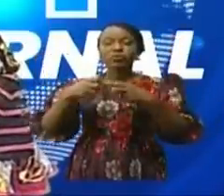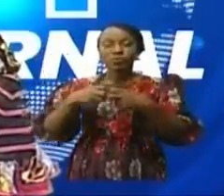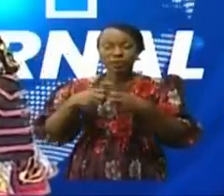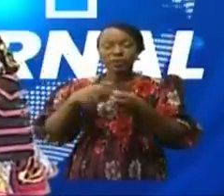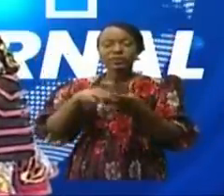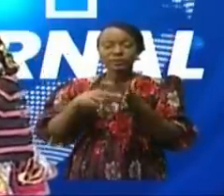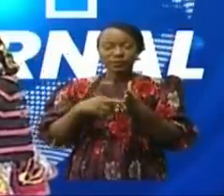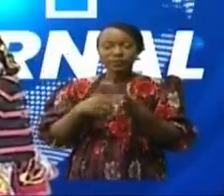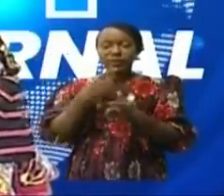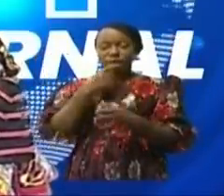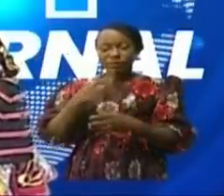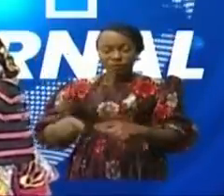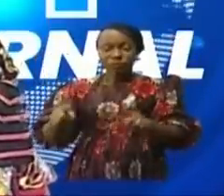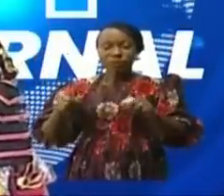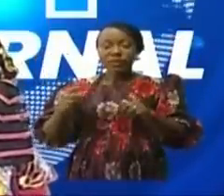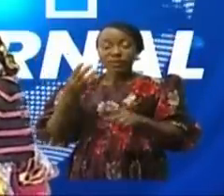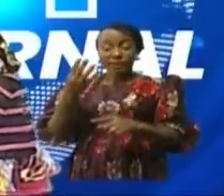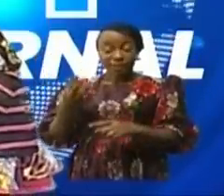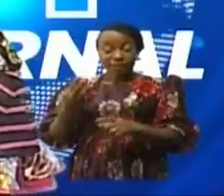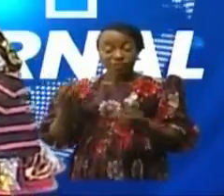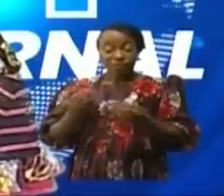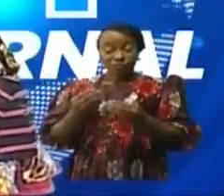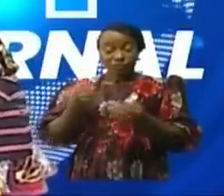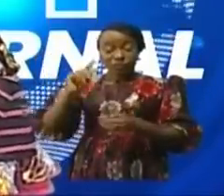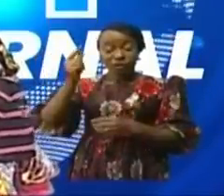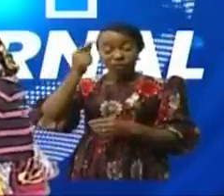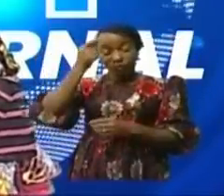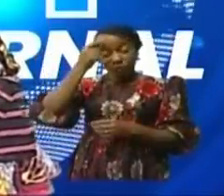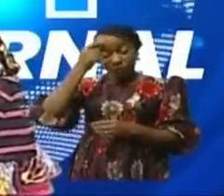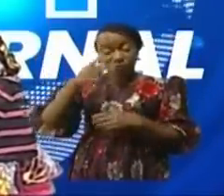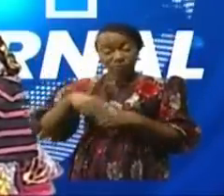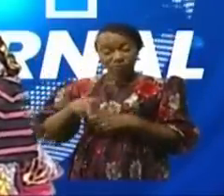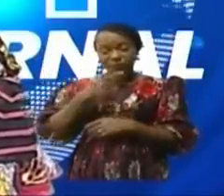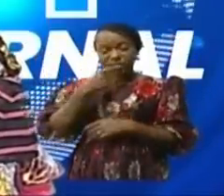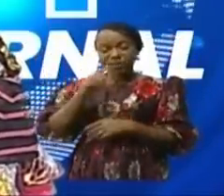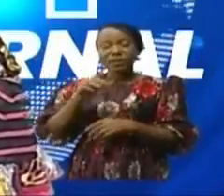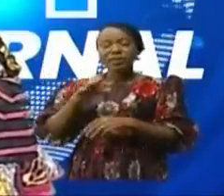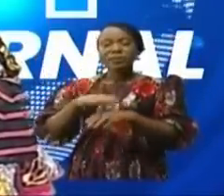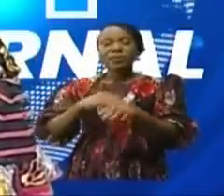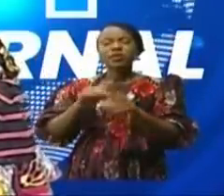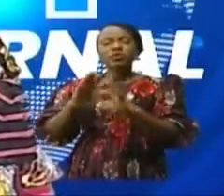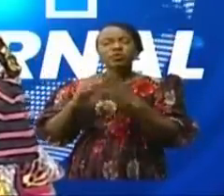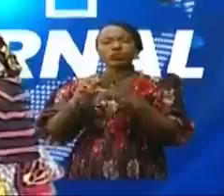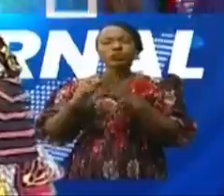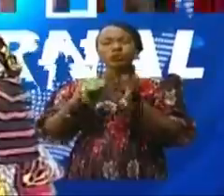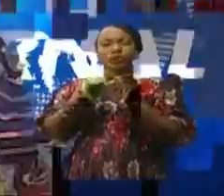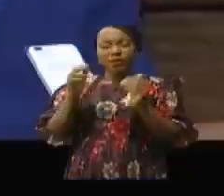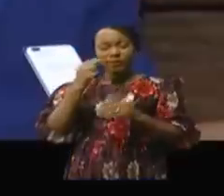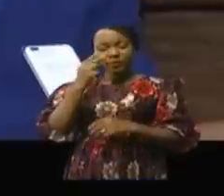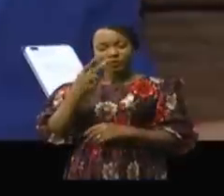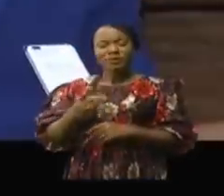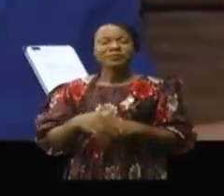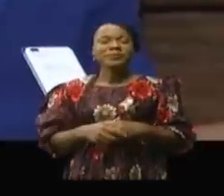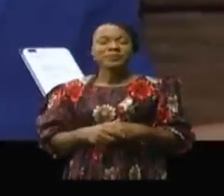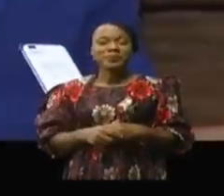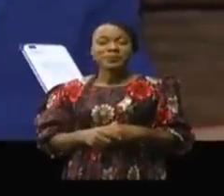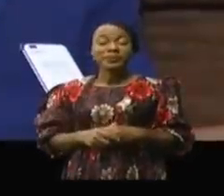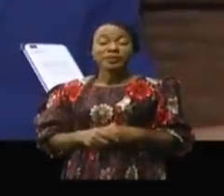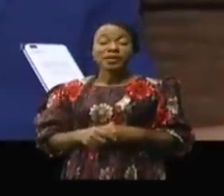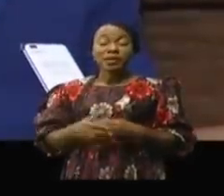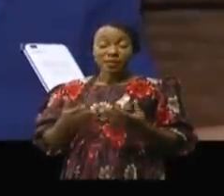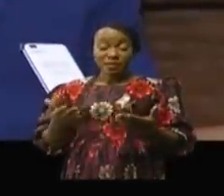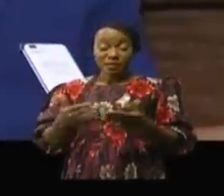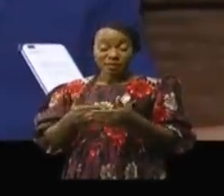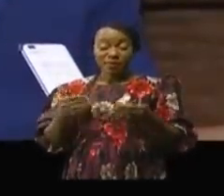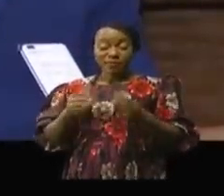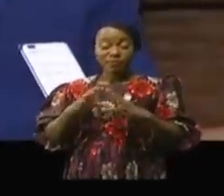cette manifestation. Le gouverneur de cette province appelle ses administrés au calme. On l'écoute. Je voudrais avant toute chose